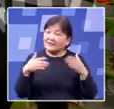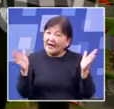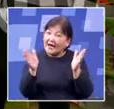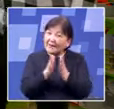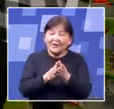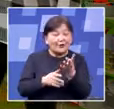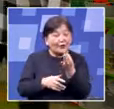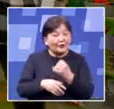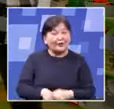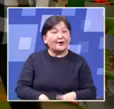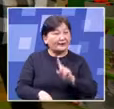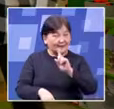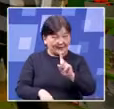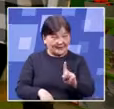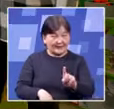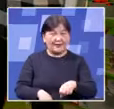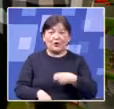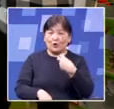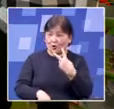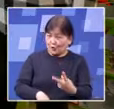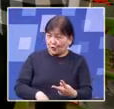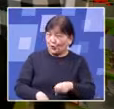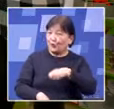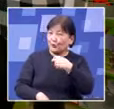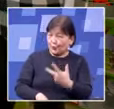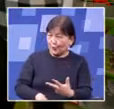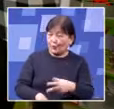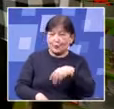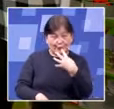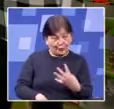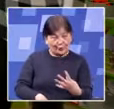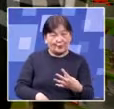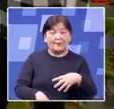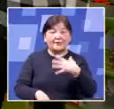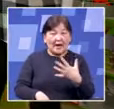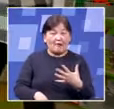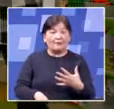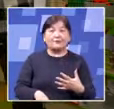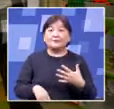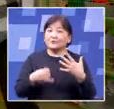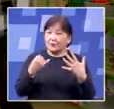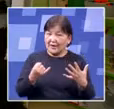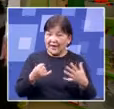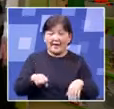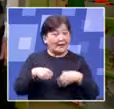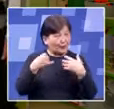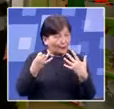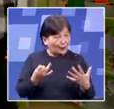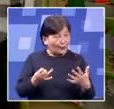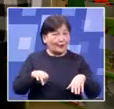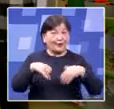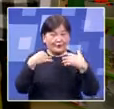Багштайгаа нийлээд тоолоорой. 1 2 3 4 5